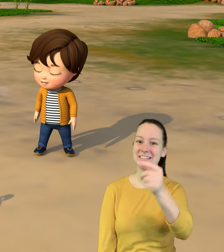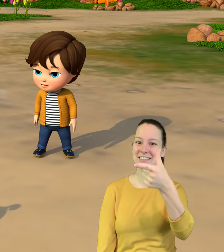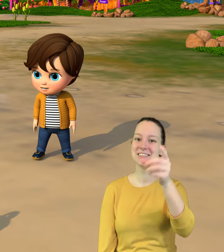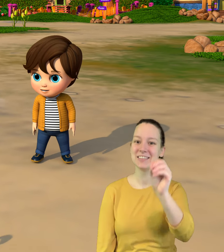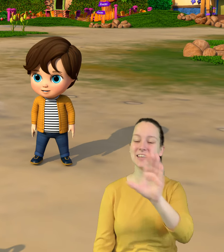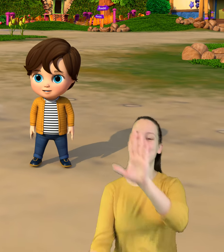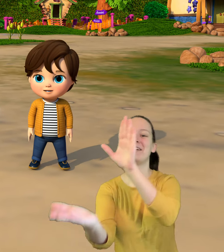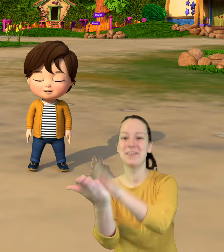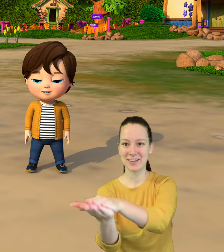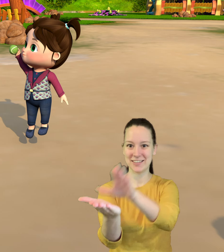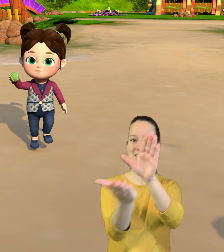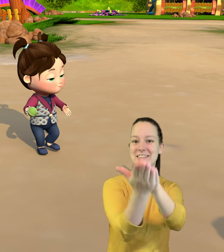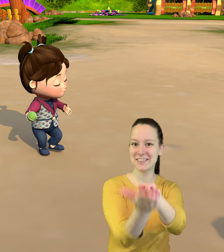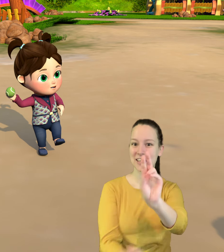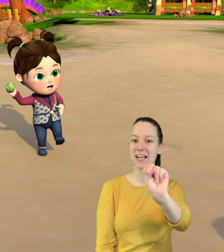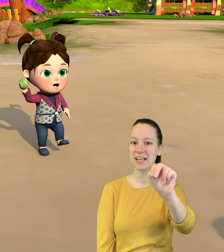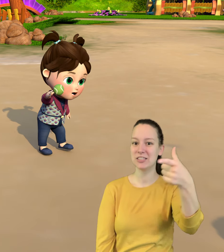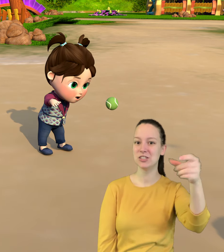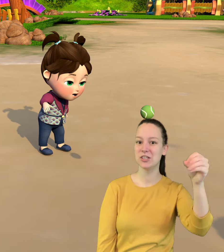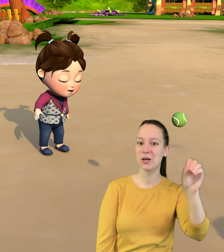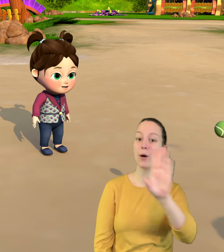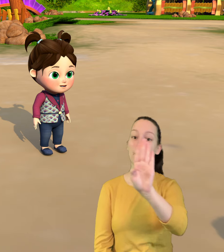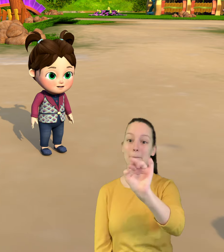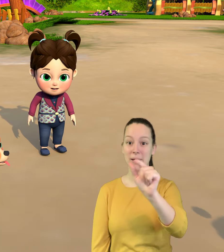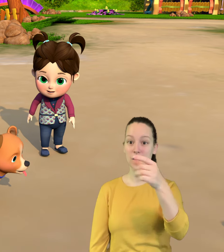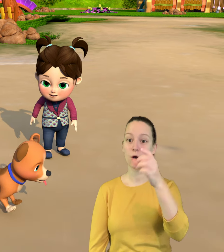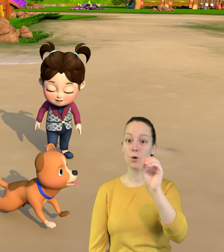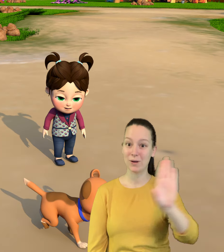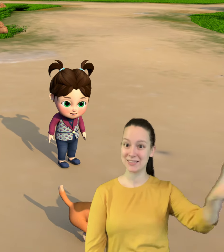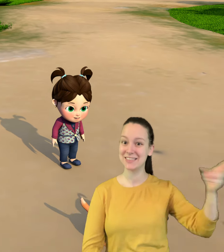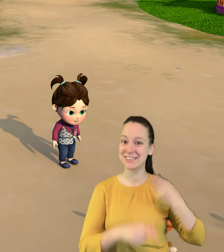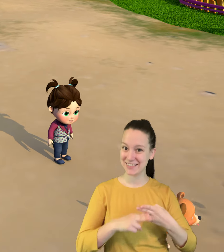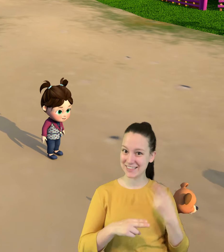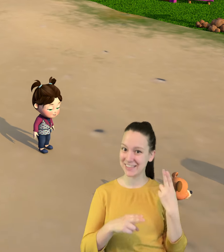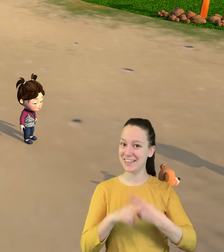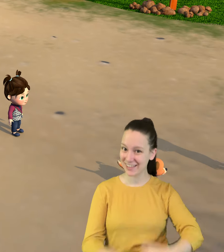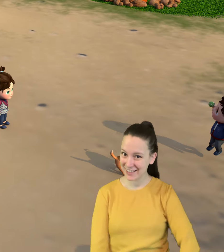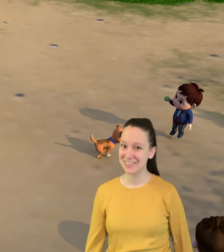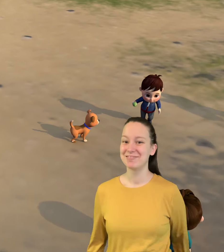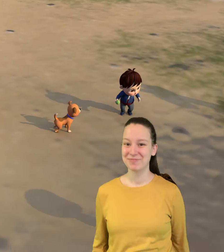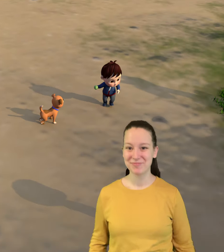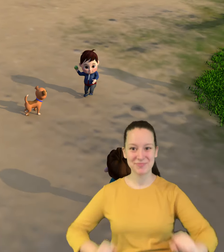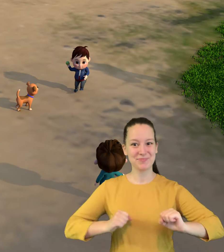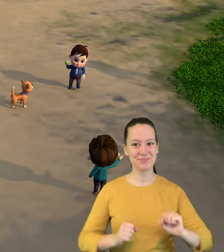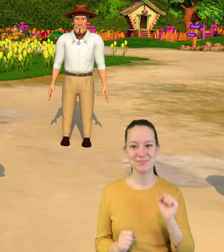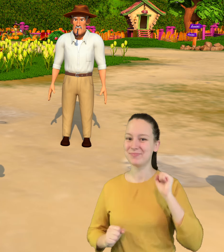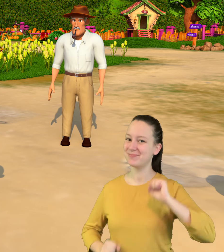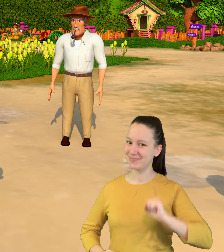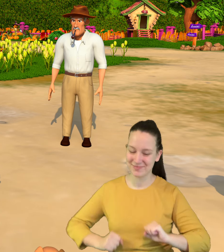NGONGONGO名前は